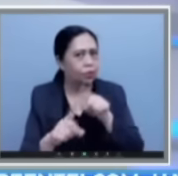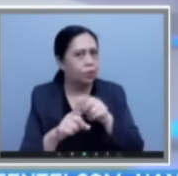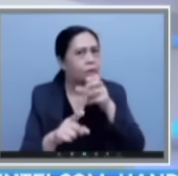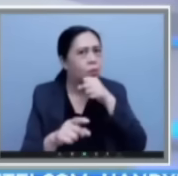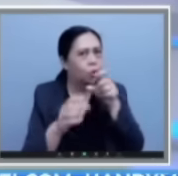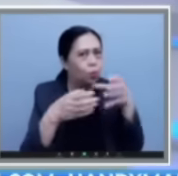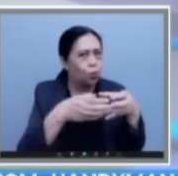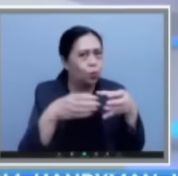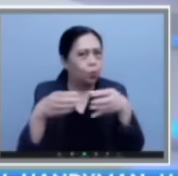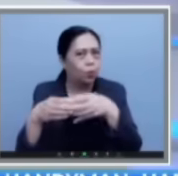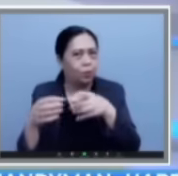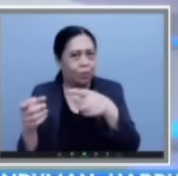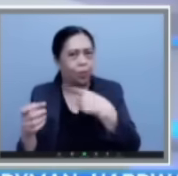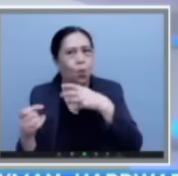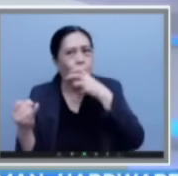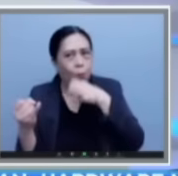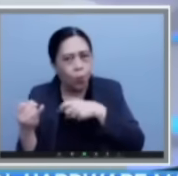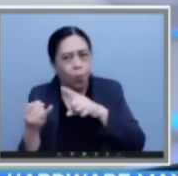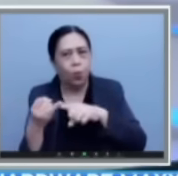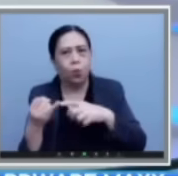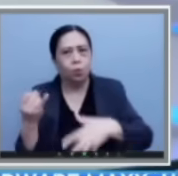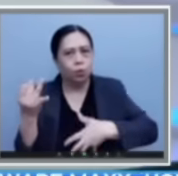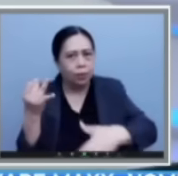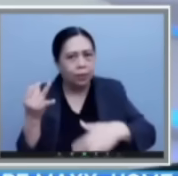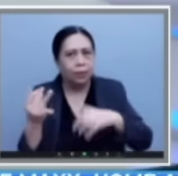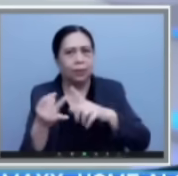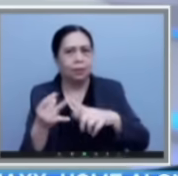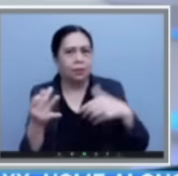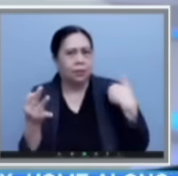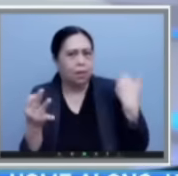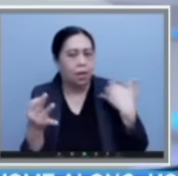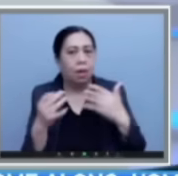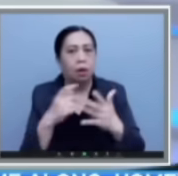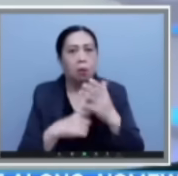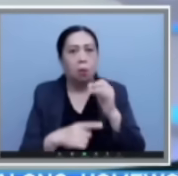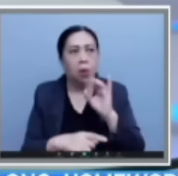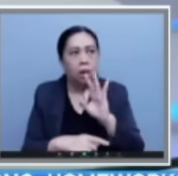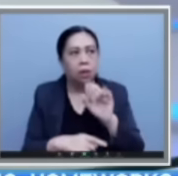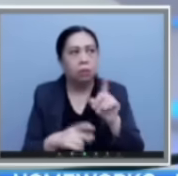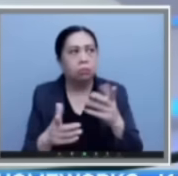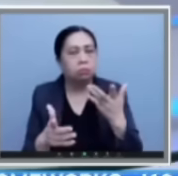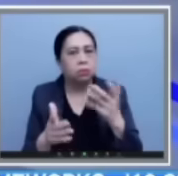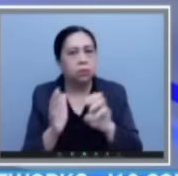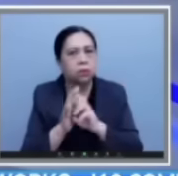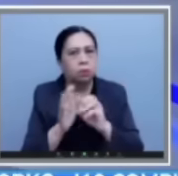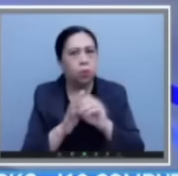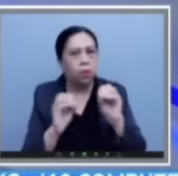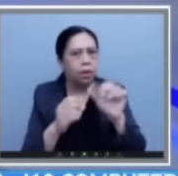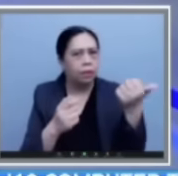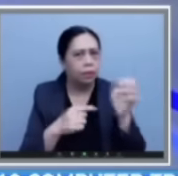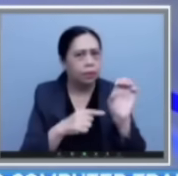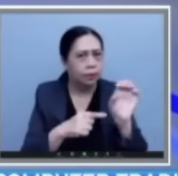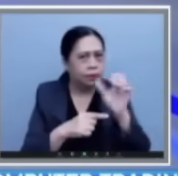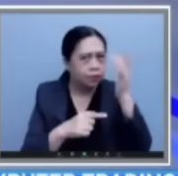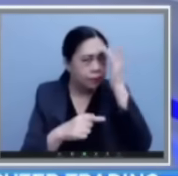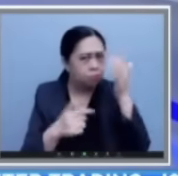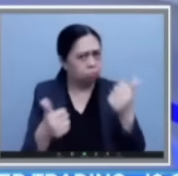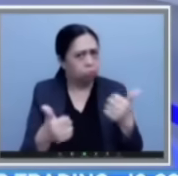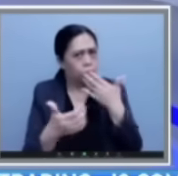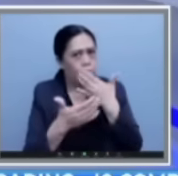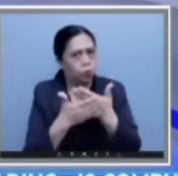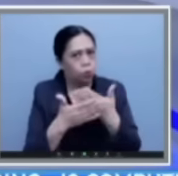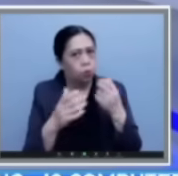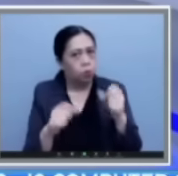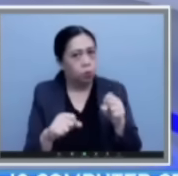niyo mga matatanda mga buntis mga bata kung wala ho silang comorbidities healthy talaga sila Pwede ba silang ang